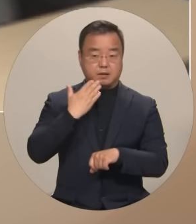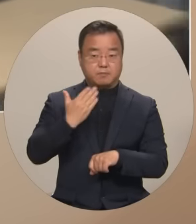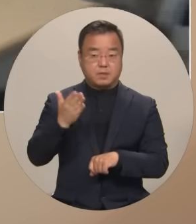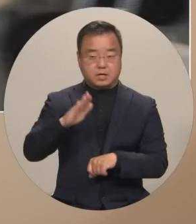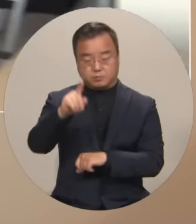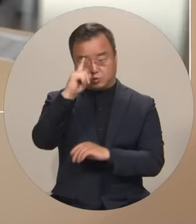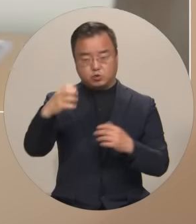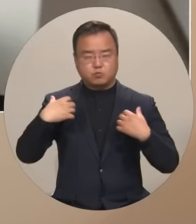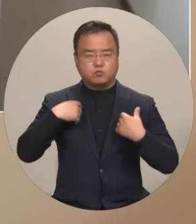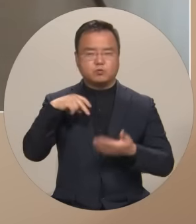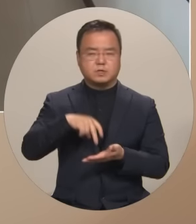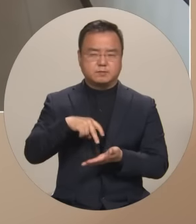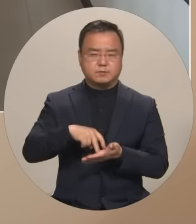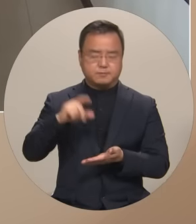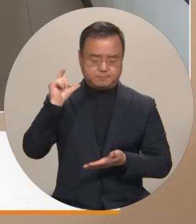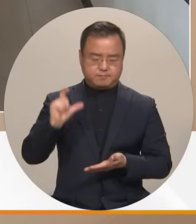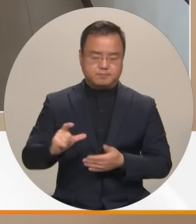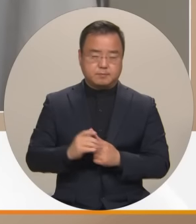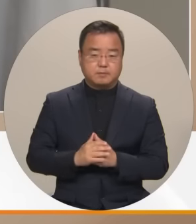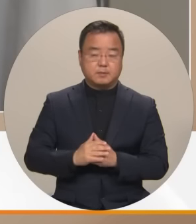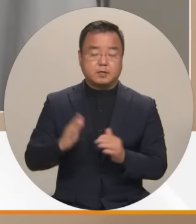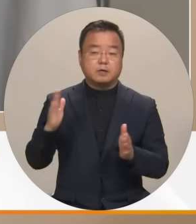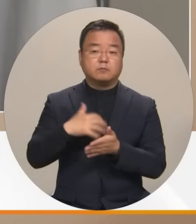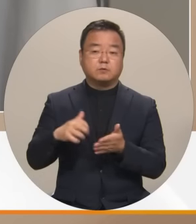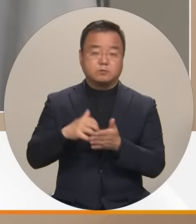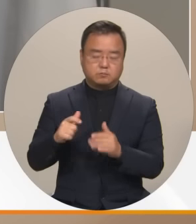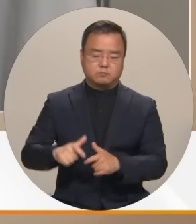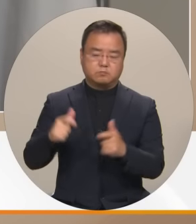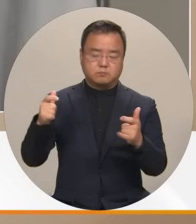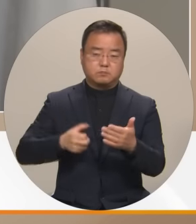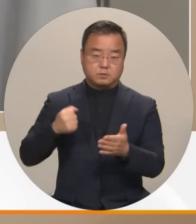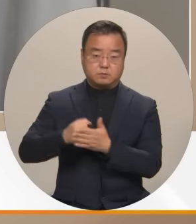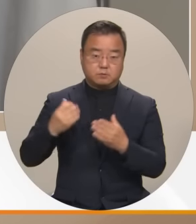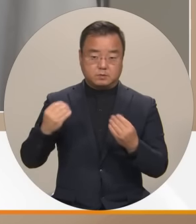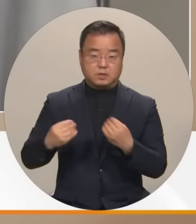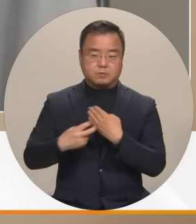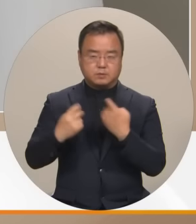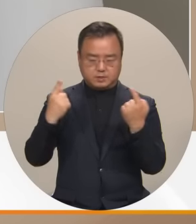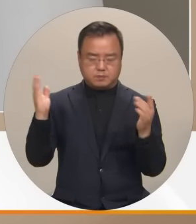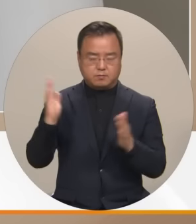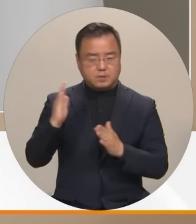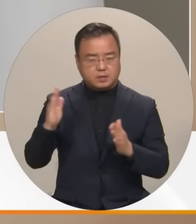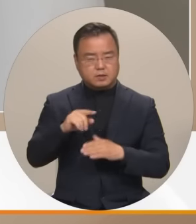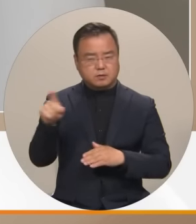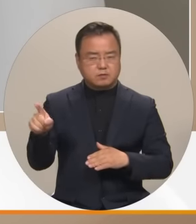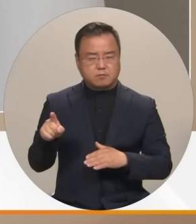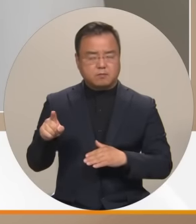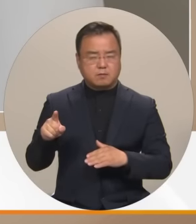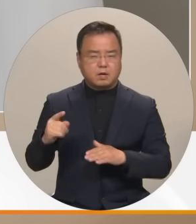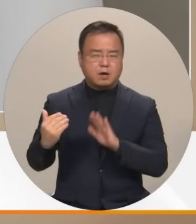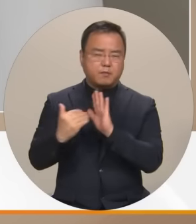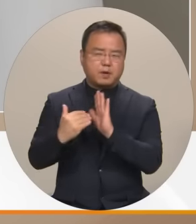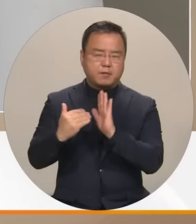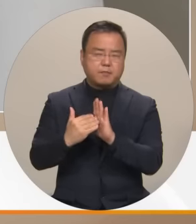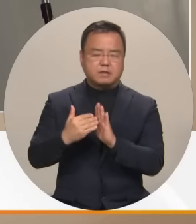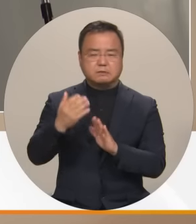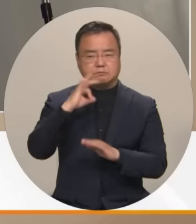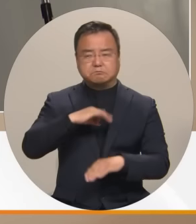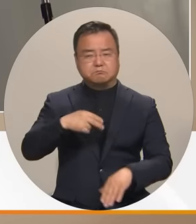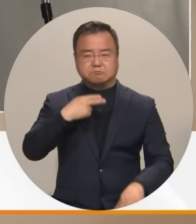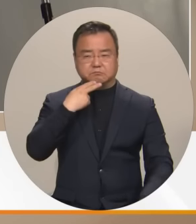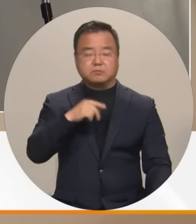여전히 완강하다 이미 증원 절차가 마무리되는 상황에서 의대생들의 집단 행동에 실익이 없다는 건데요 어 집단 행동에